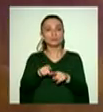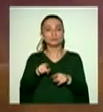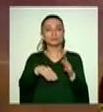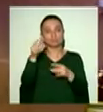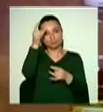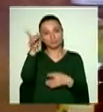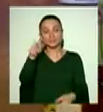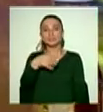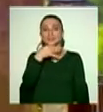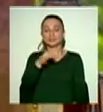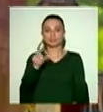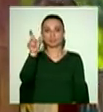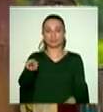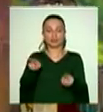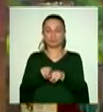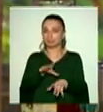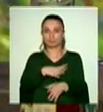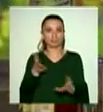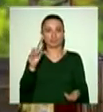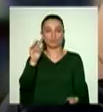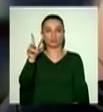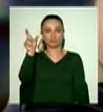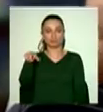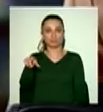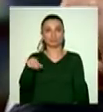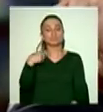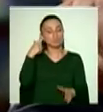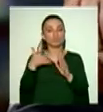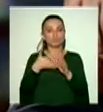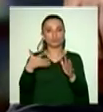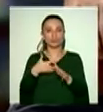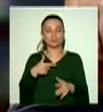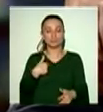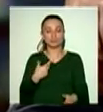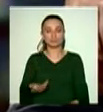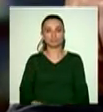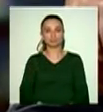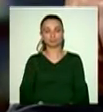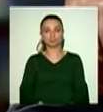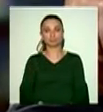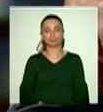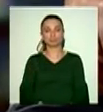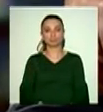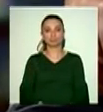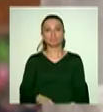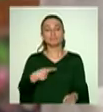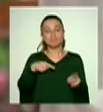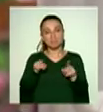ისეთი გონება, ტალანტი და სილამაზე, რომელიც ლევანს ჰქონდა. რა თქმა უნდა, ამას ვხვდები.